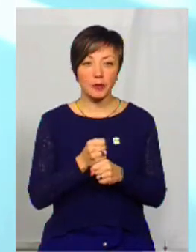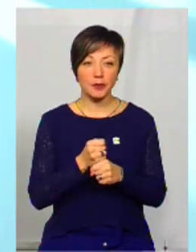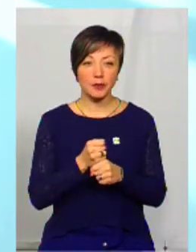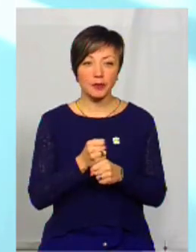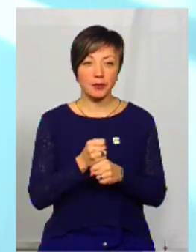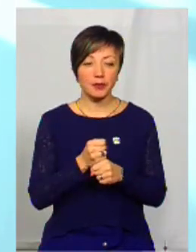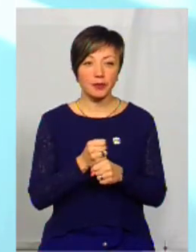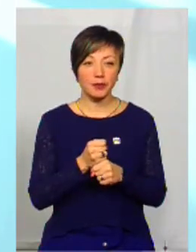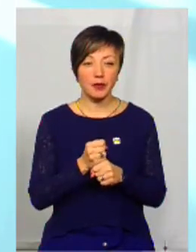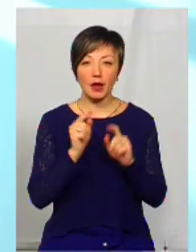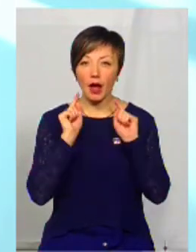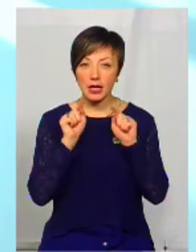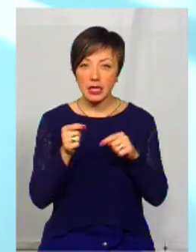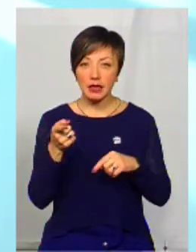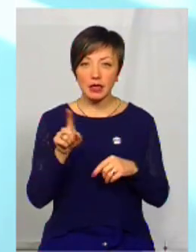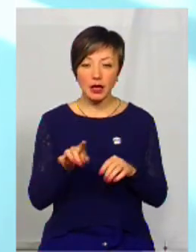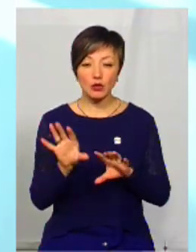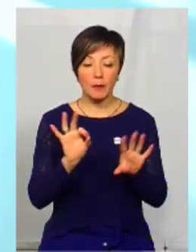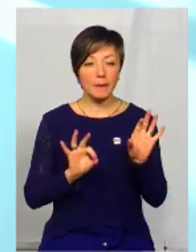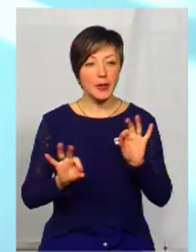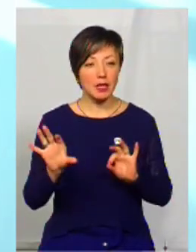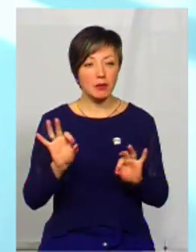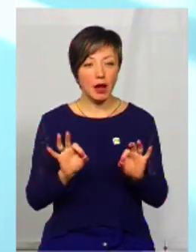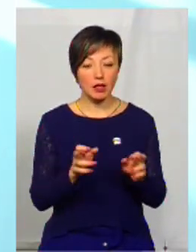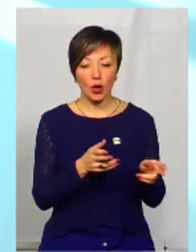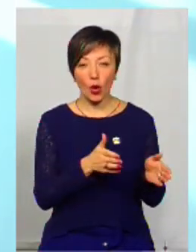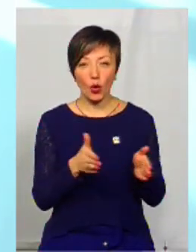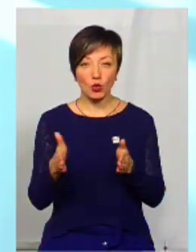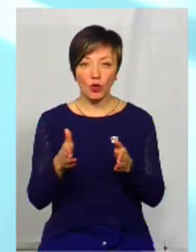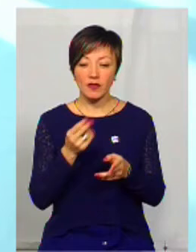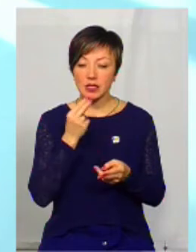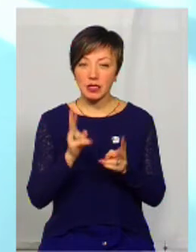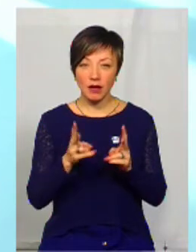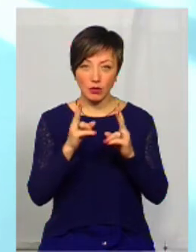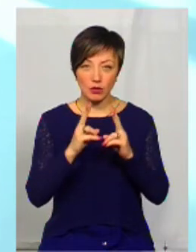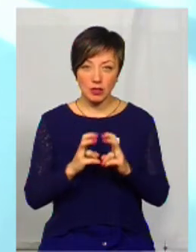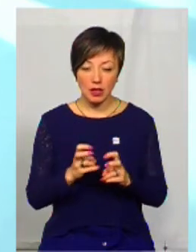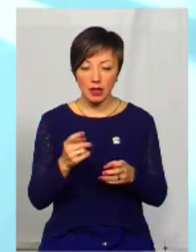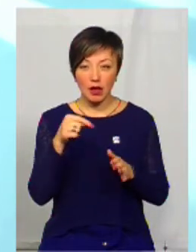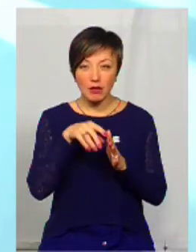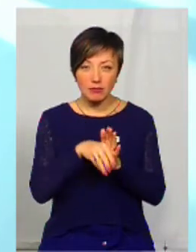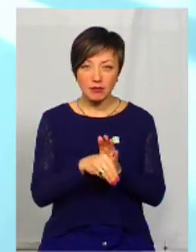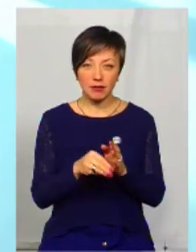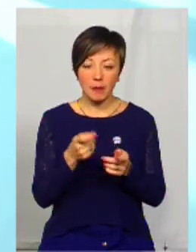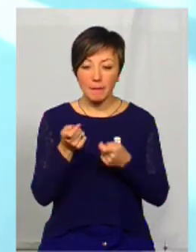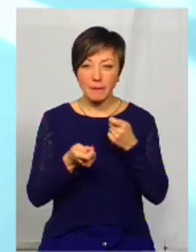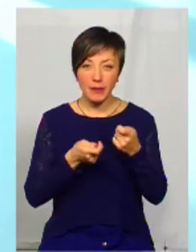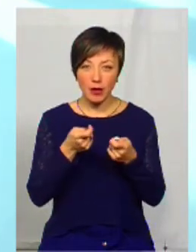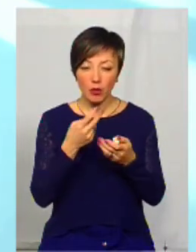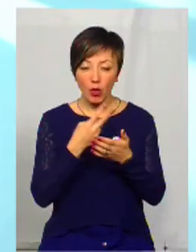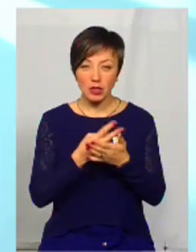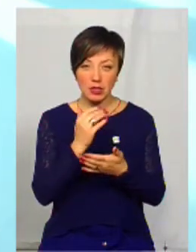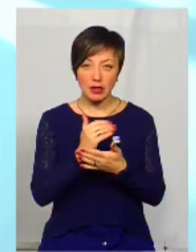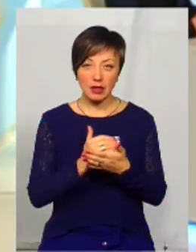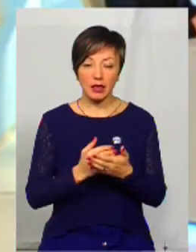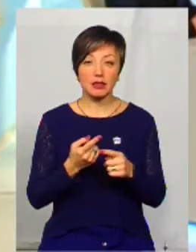так, акцент на те, щоб відібрати уже готові страви і дослідити їх на мікробіологічні показники. Але вже саме ці